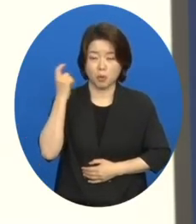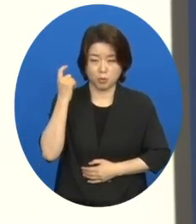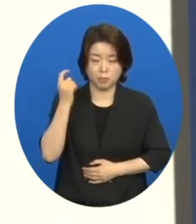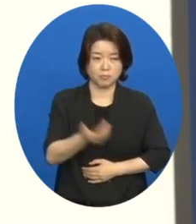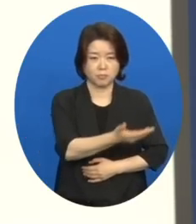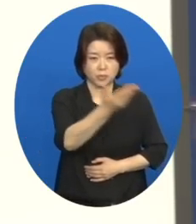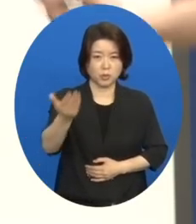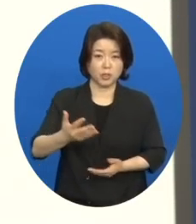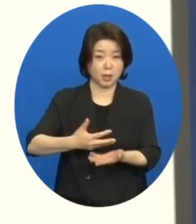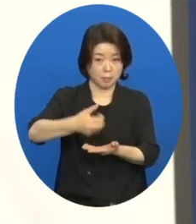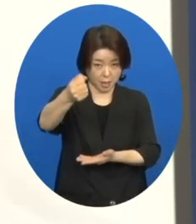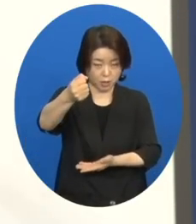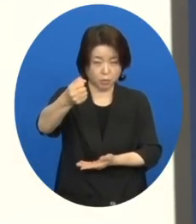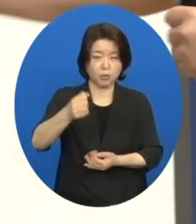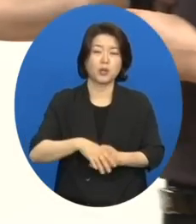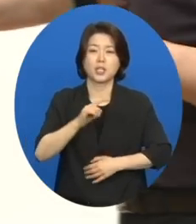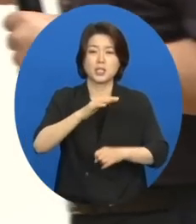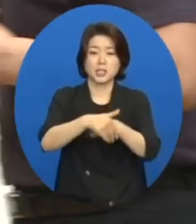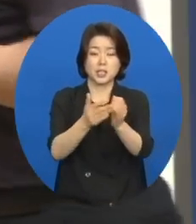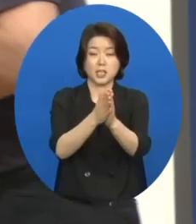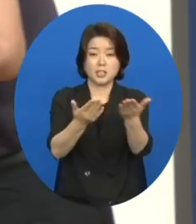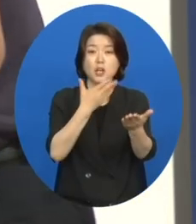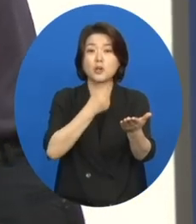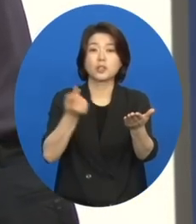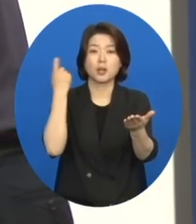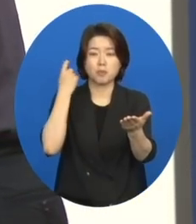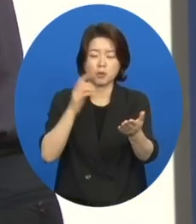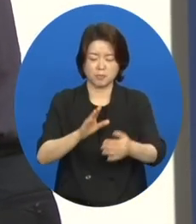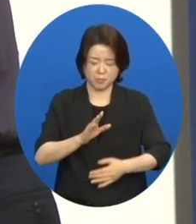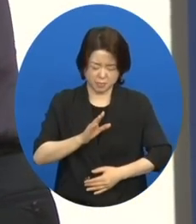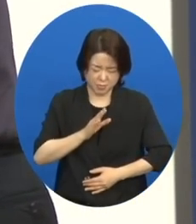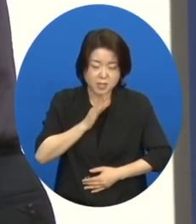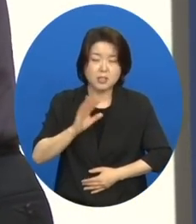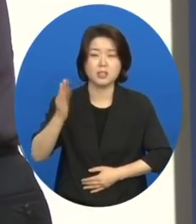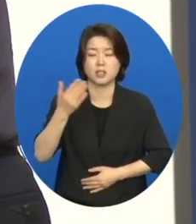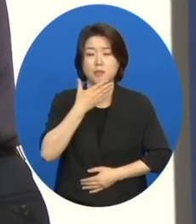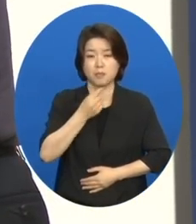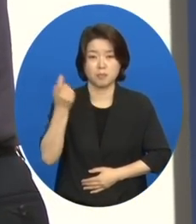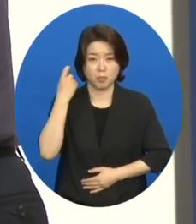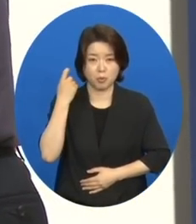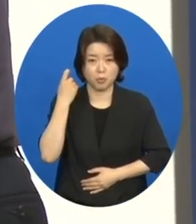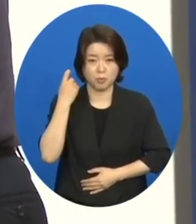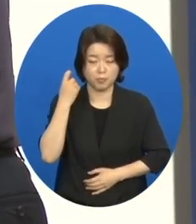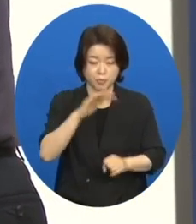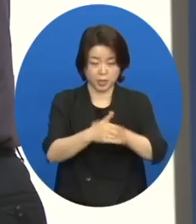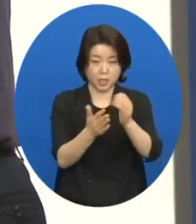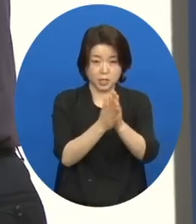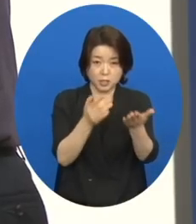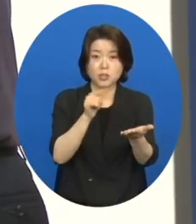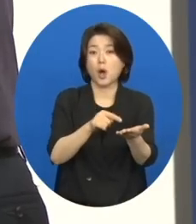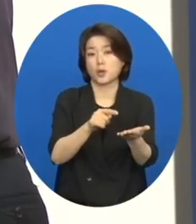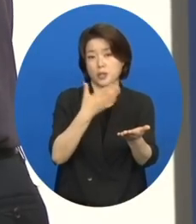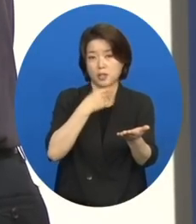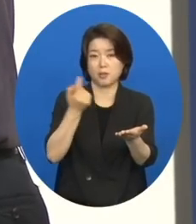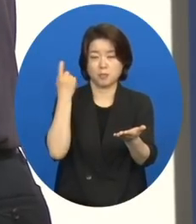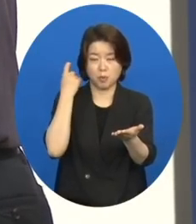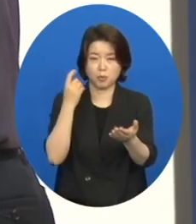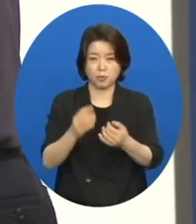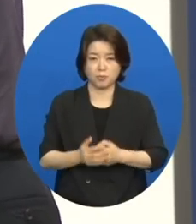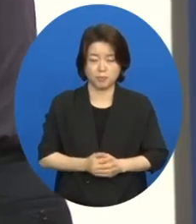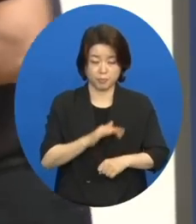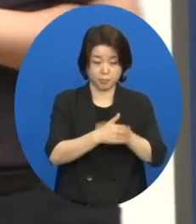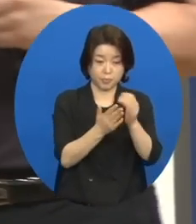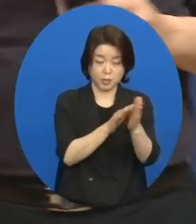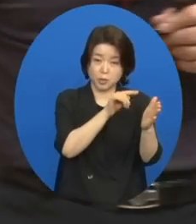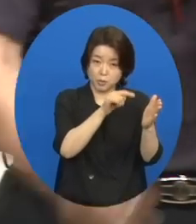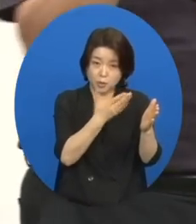너희가 받았고 이게 성경의 복음, 참된 복음이라고 하는 건 성경의 복음이란 말입니다. 이 성경의